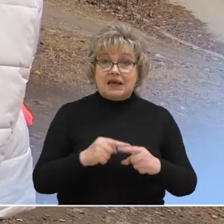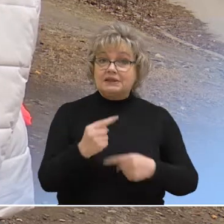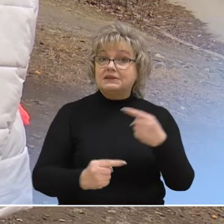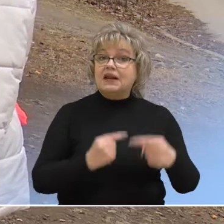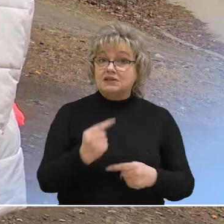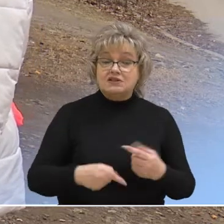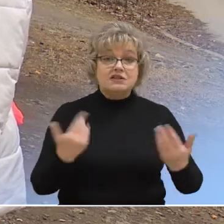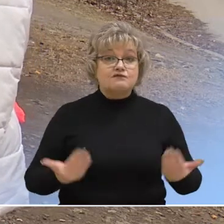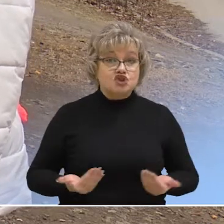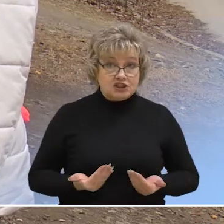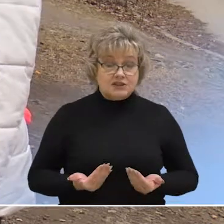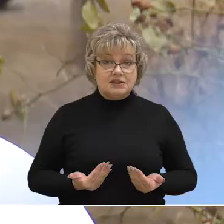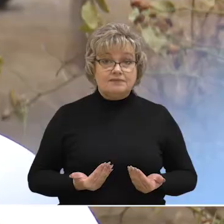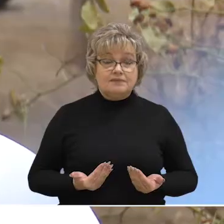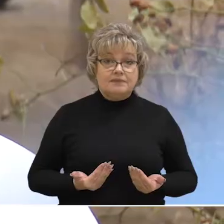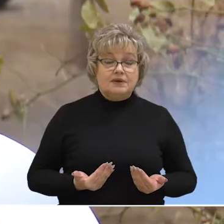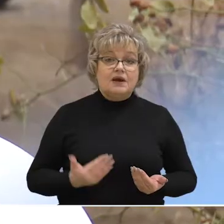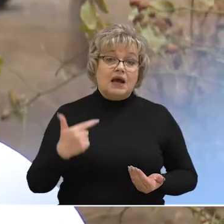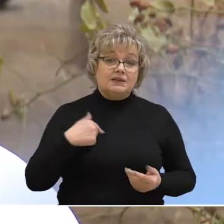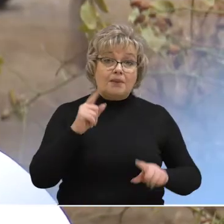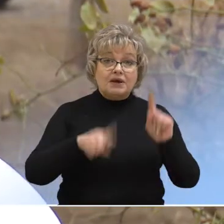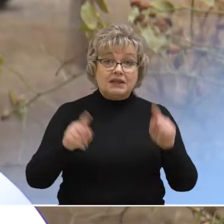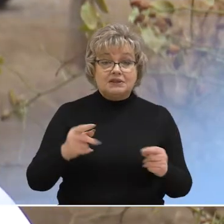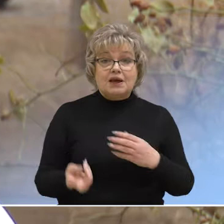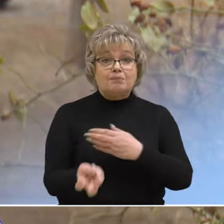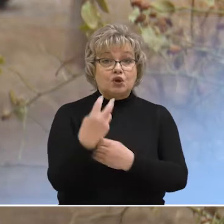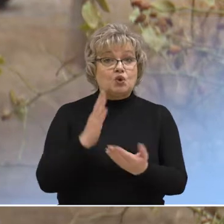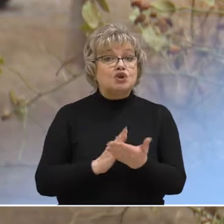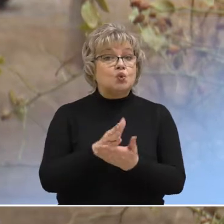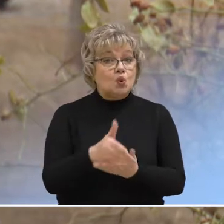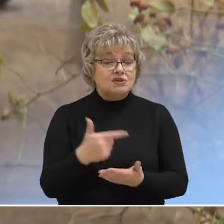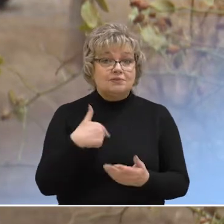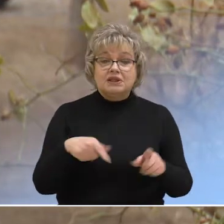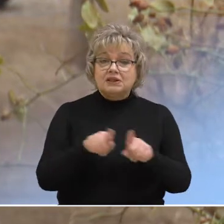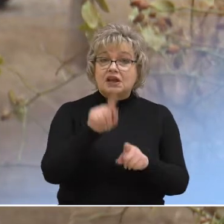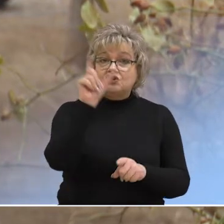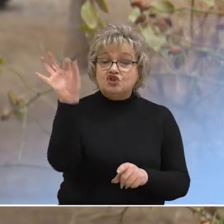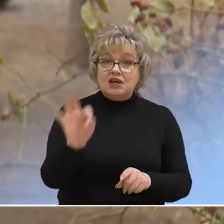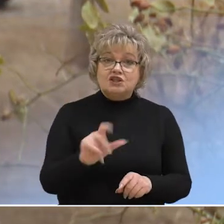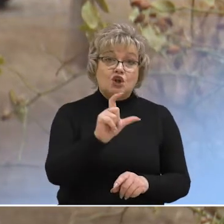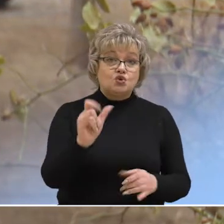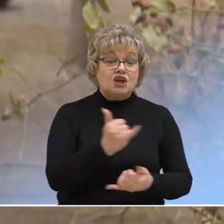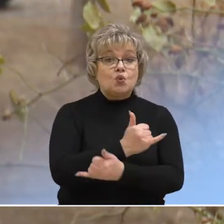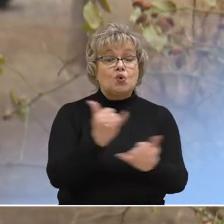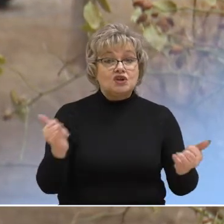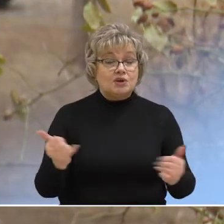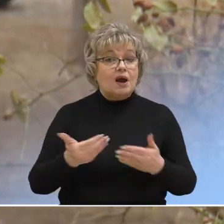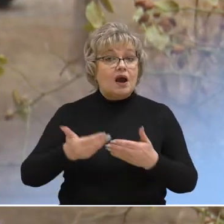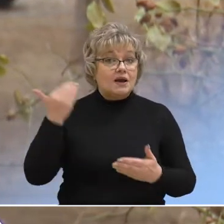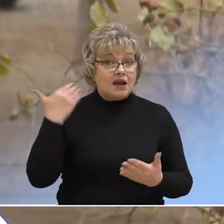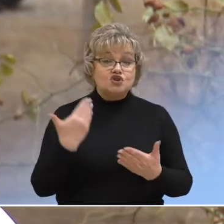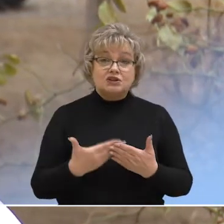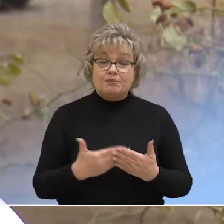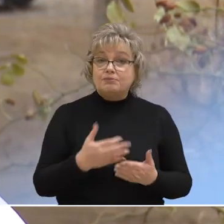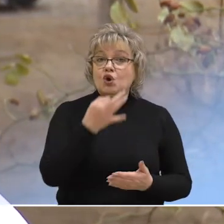в жизни. К нам редко приходят гости, да, мы не так часто людей угощаем. Вот. А раньше,